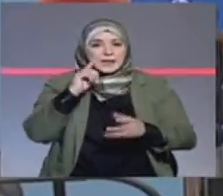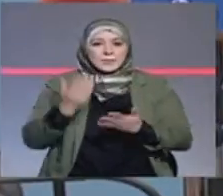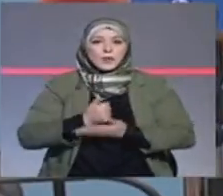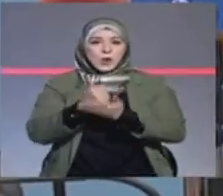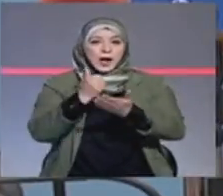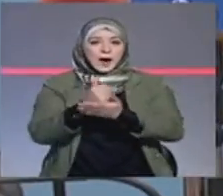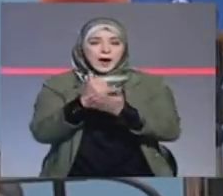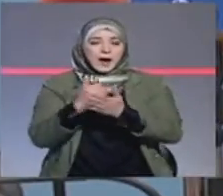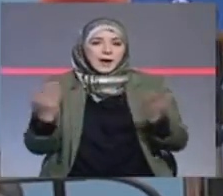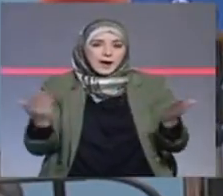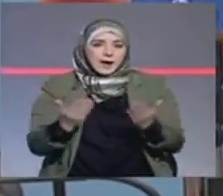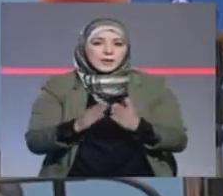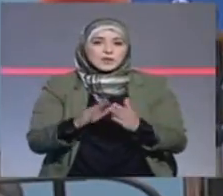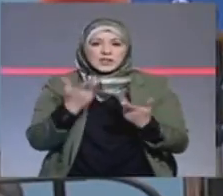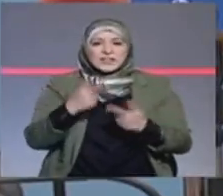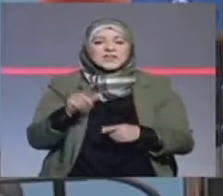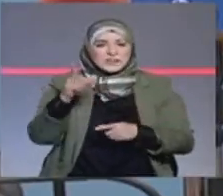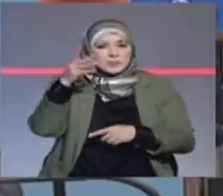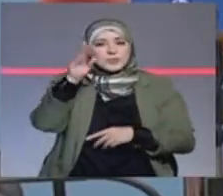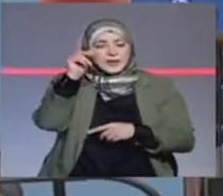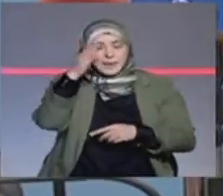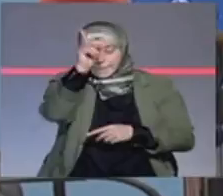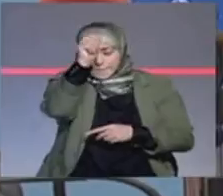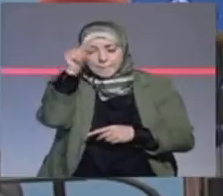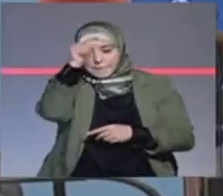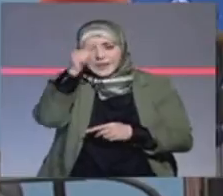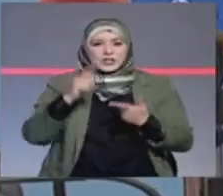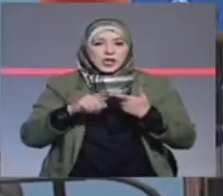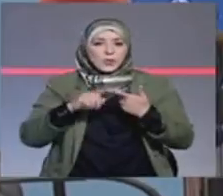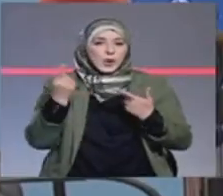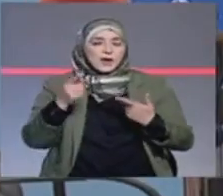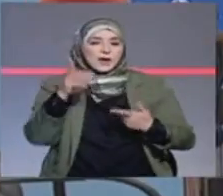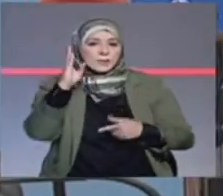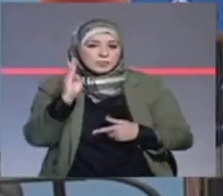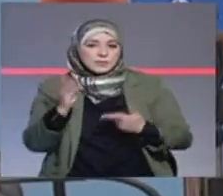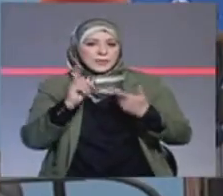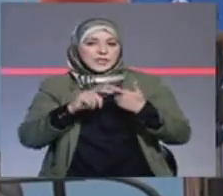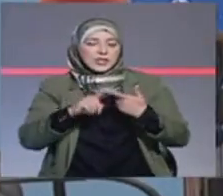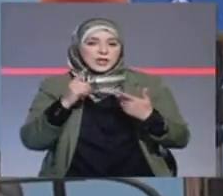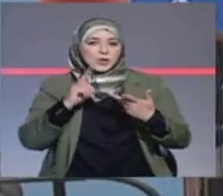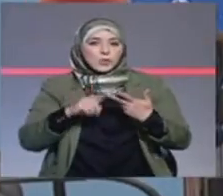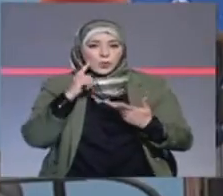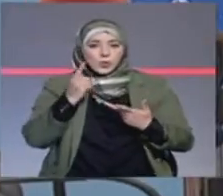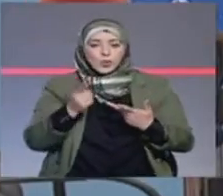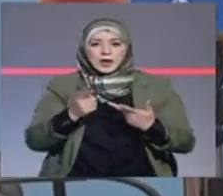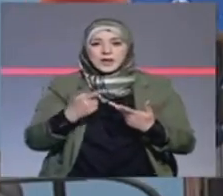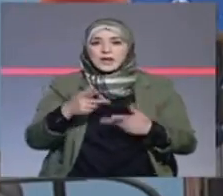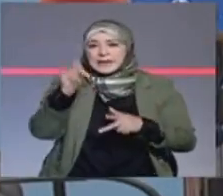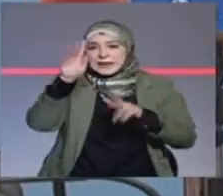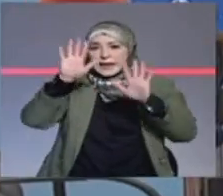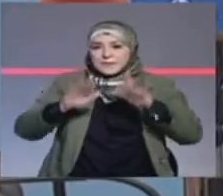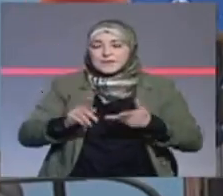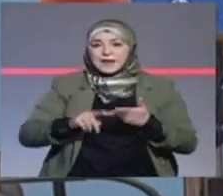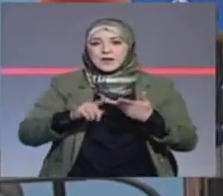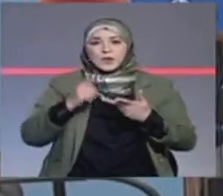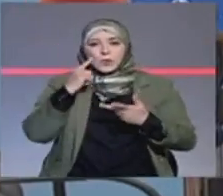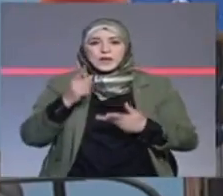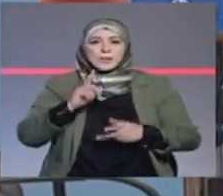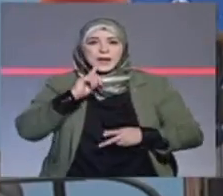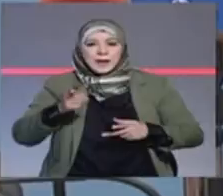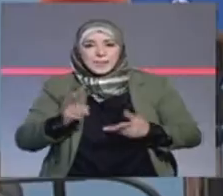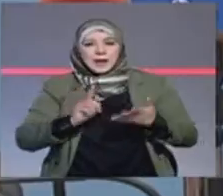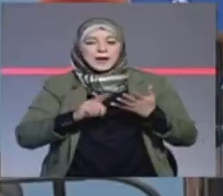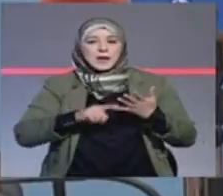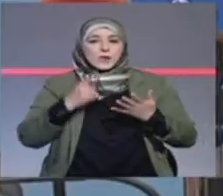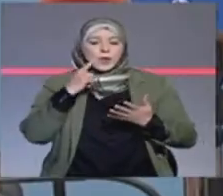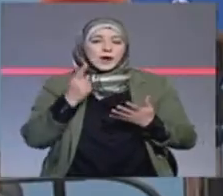الفحص، غار دماء، نفزة، تستور، الشابة، سور الساف، قليبيا،